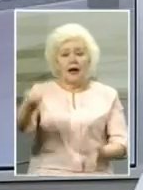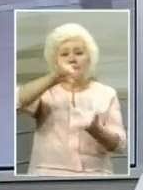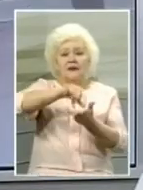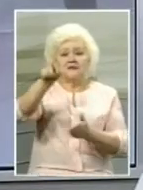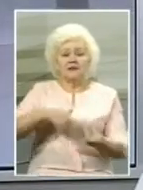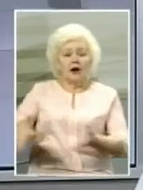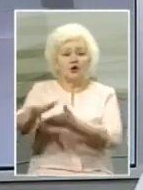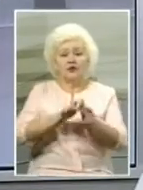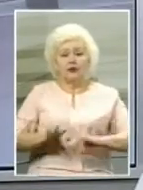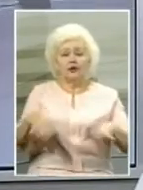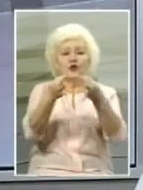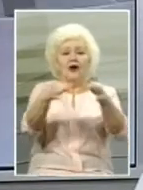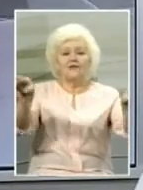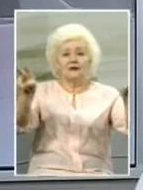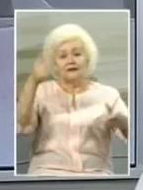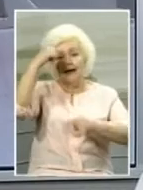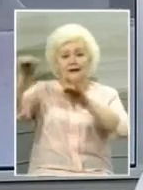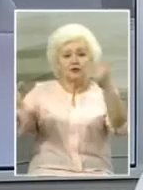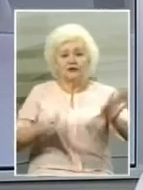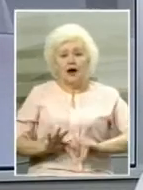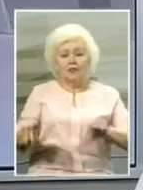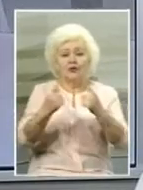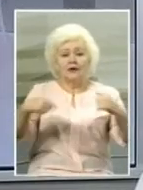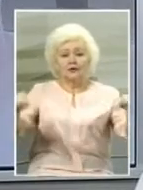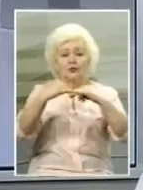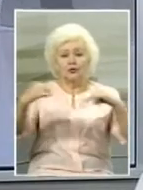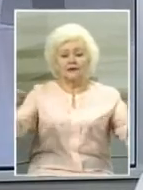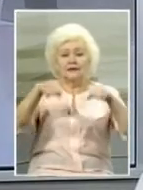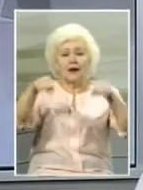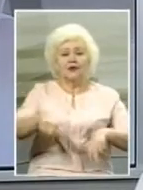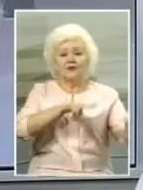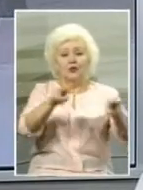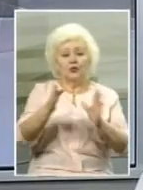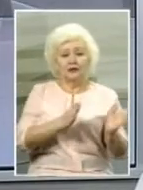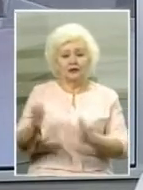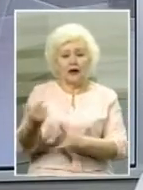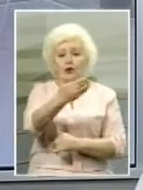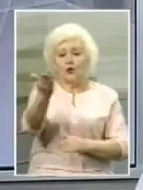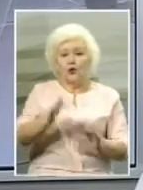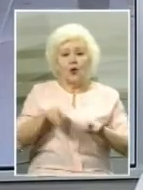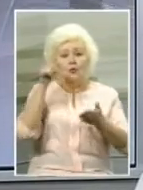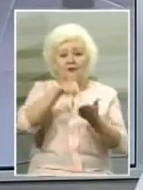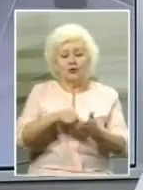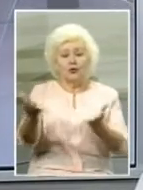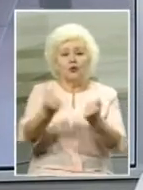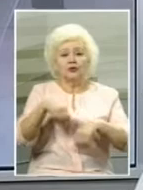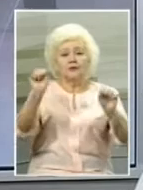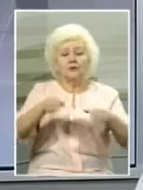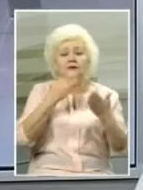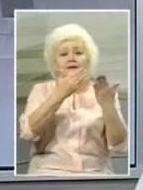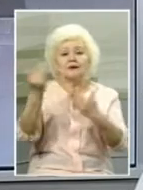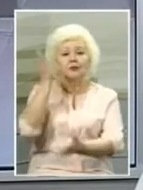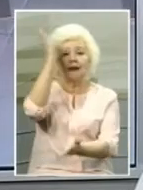Представники громадського руху «Визволення» ініціювали проведення круглого столу з правоохоронними структурами. Його метою було отримати можливість